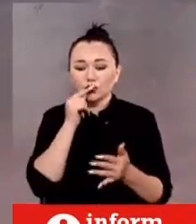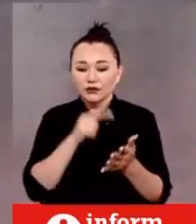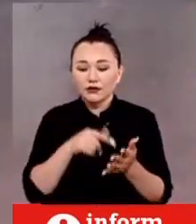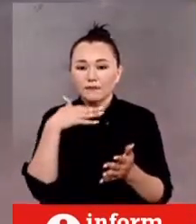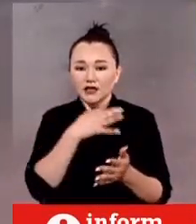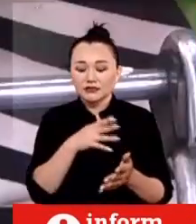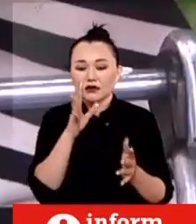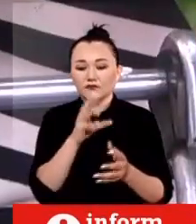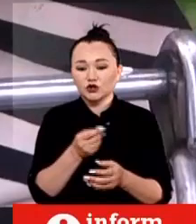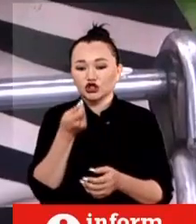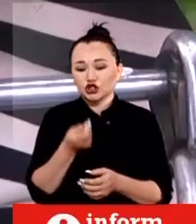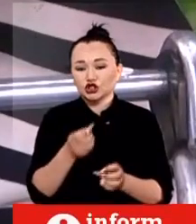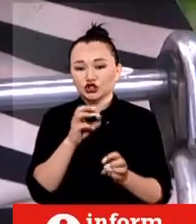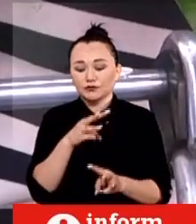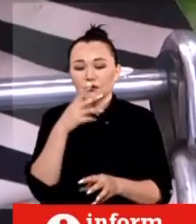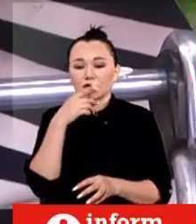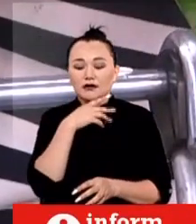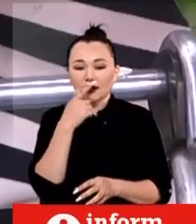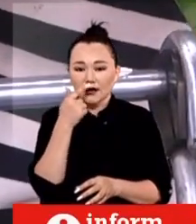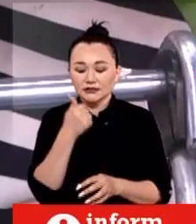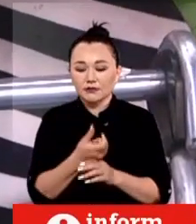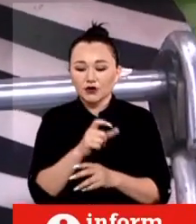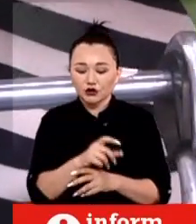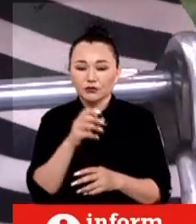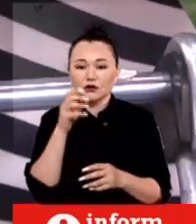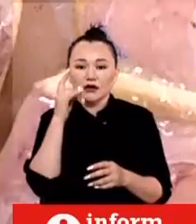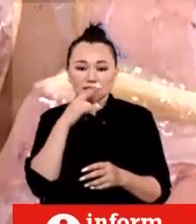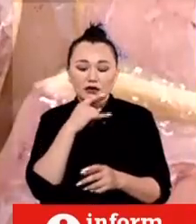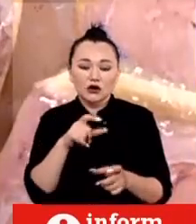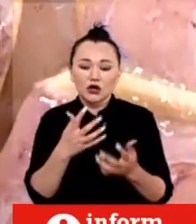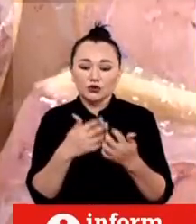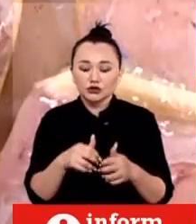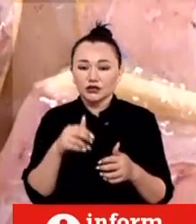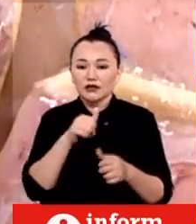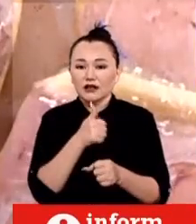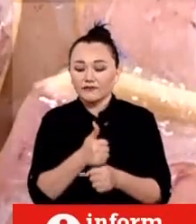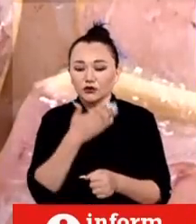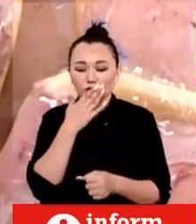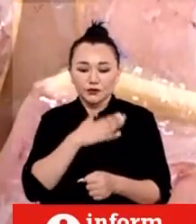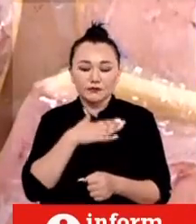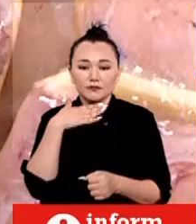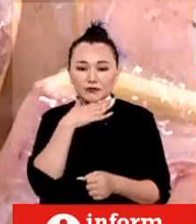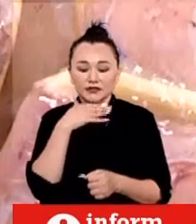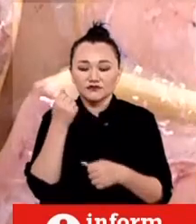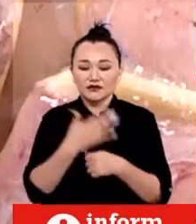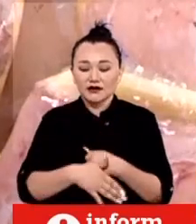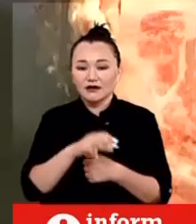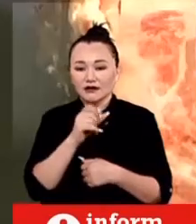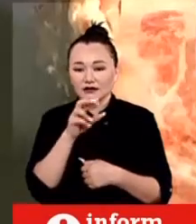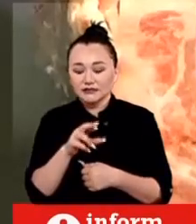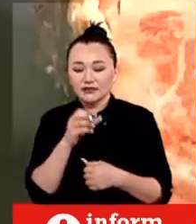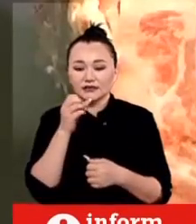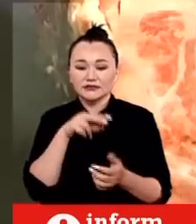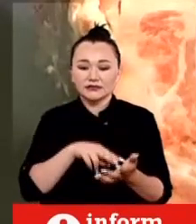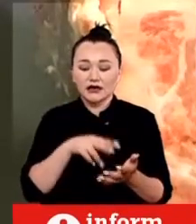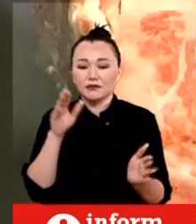еще на порядок дешевле красного. Возможно, поэтому казахстанцы, которые считаются главными любителями мяса в Центральной Азии, стали